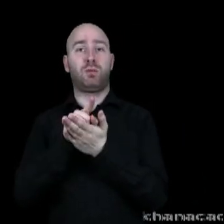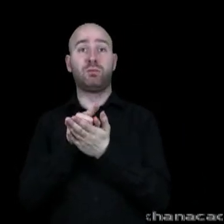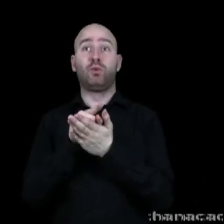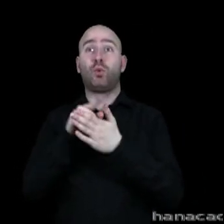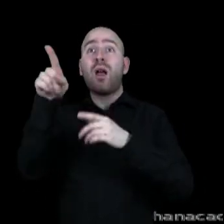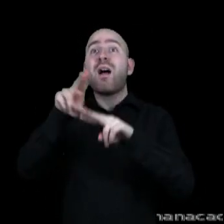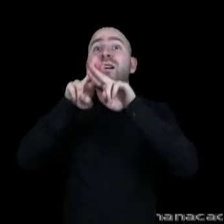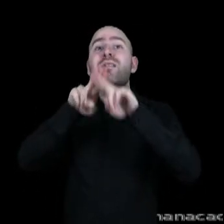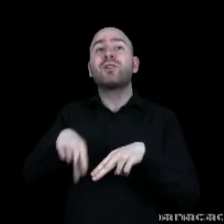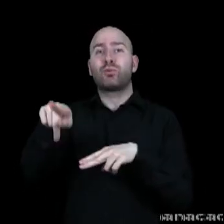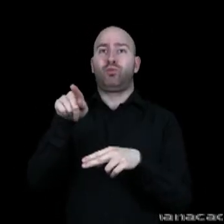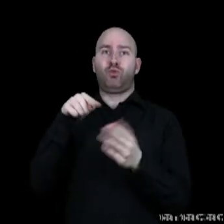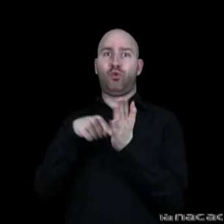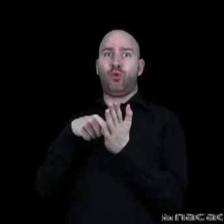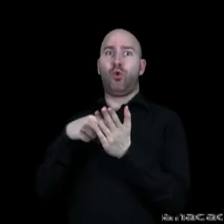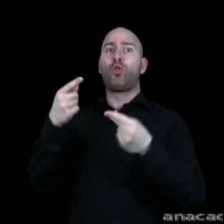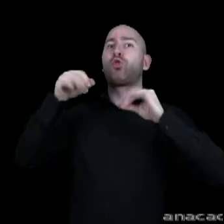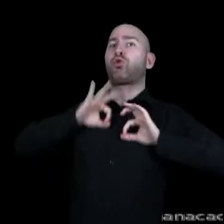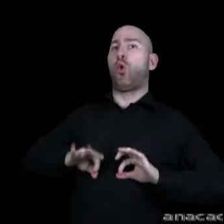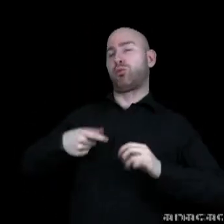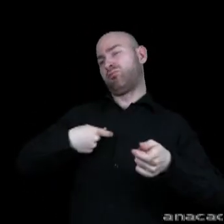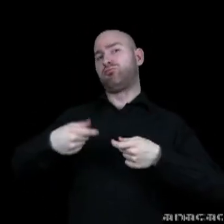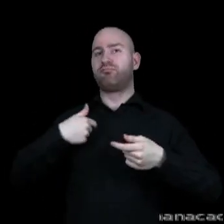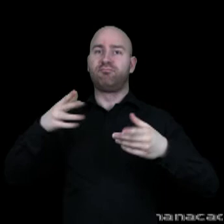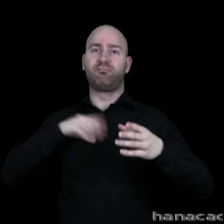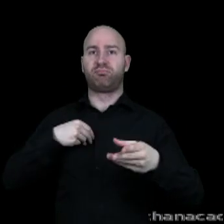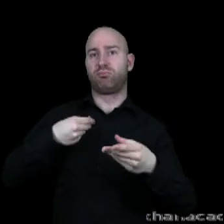odjęciu podatków od dochodu, to właśnie dochód rozporządzalny.